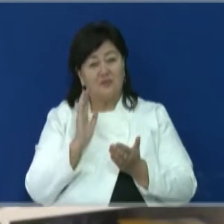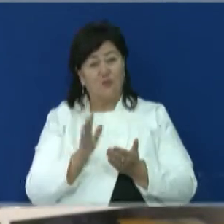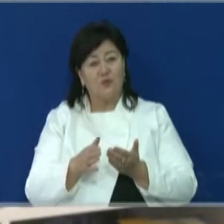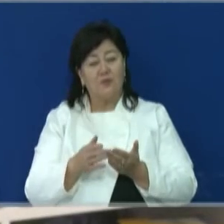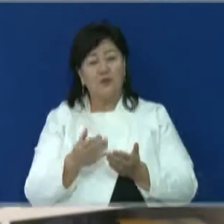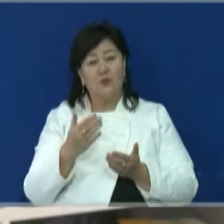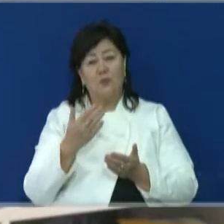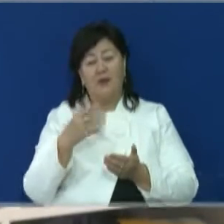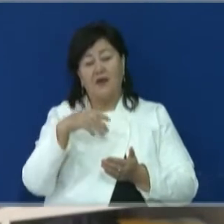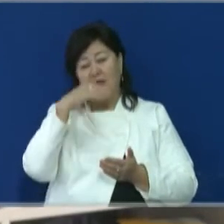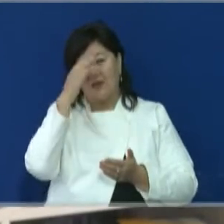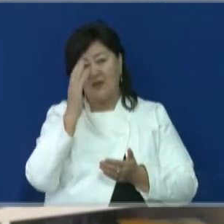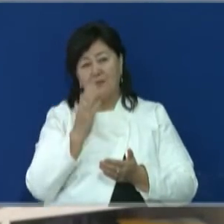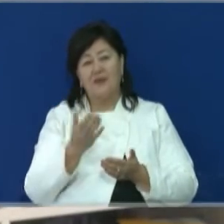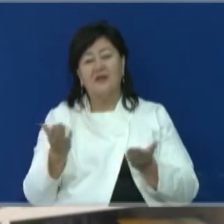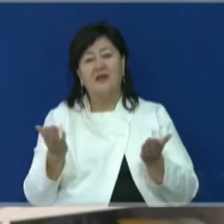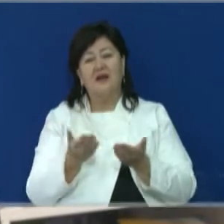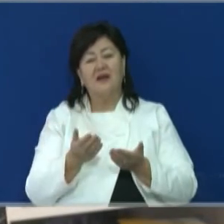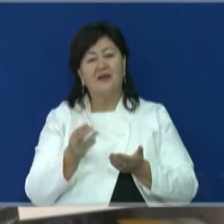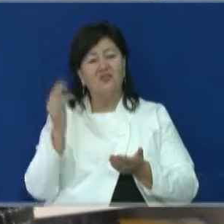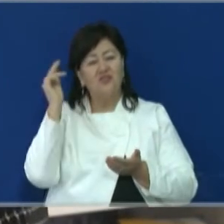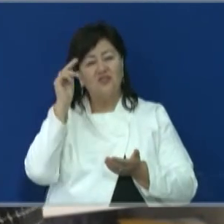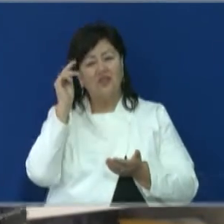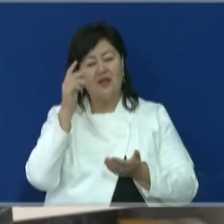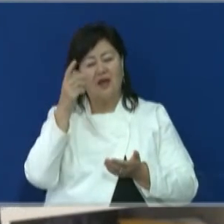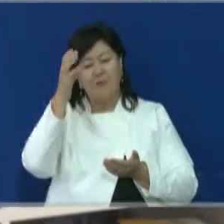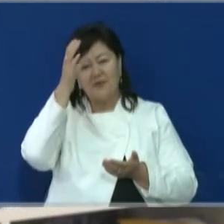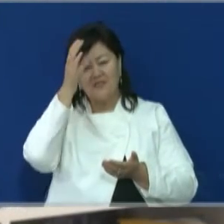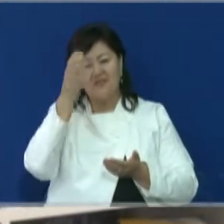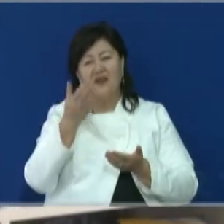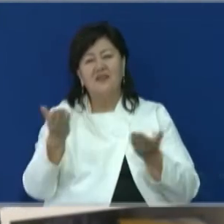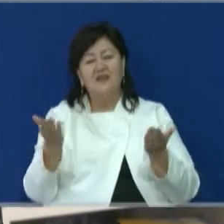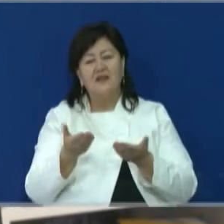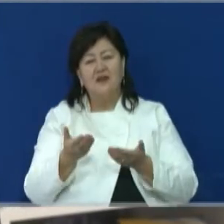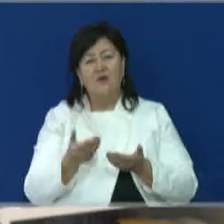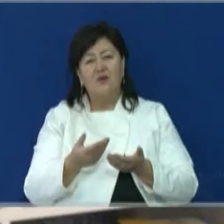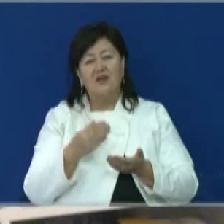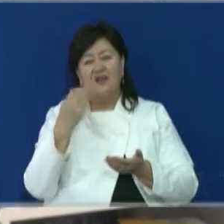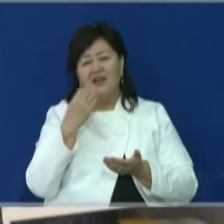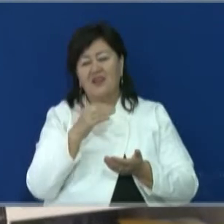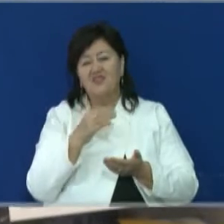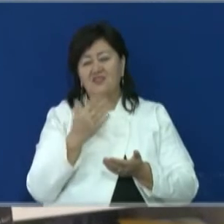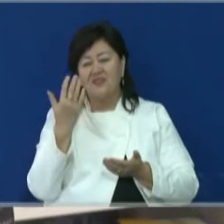Ол оқушыларымыздың бұл кітаптарды қаншалықты меңгергендігін, білімдерін сарапқа салу мақсатында болса,